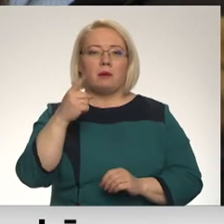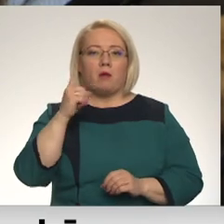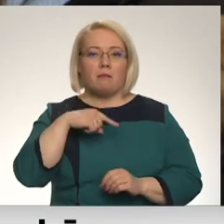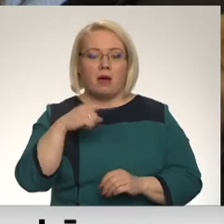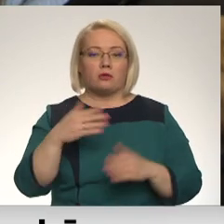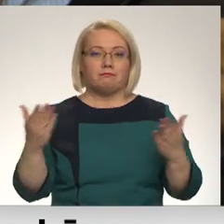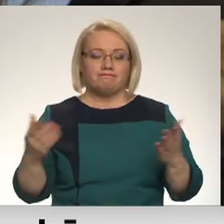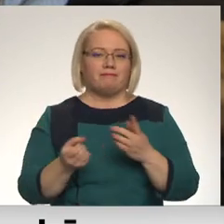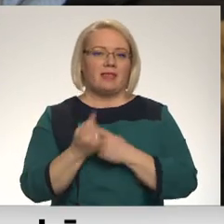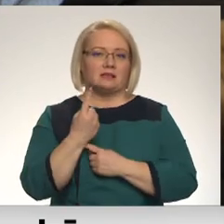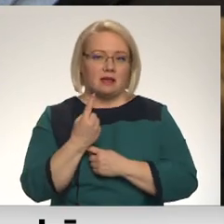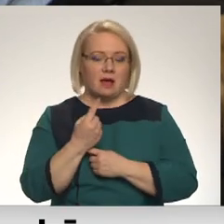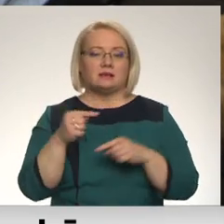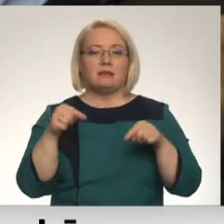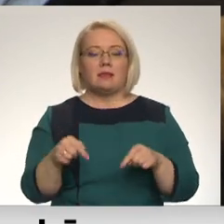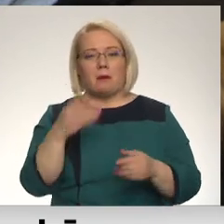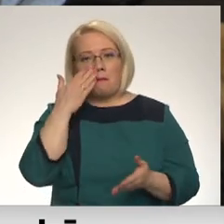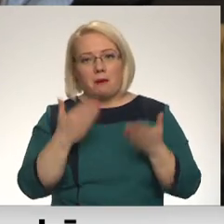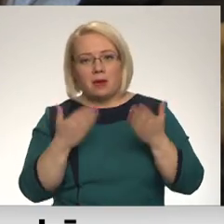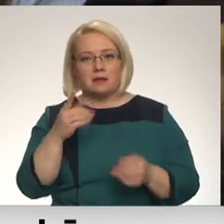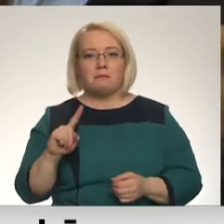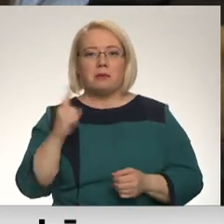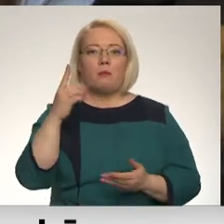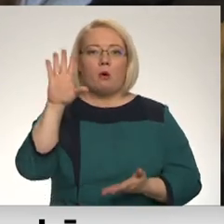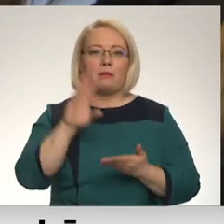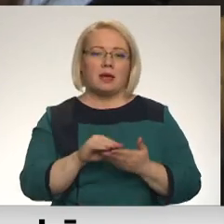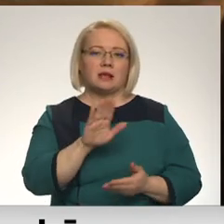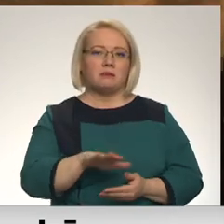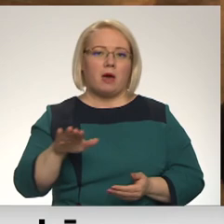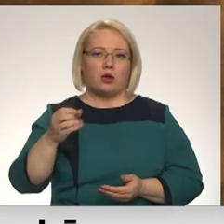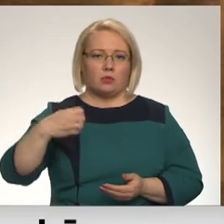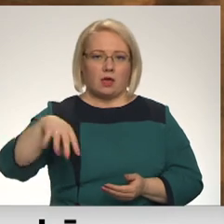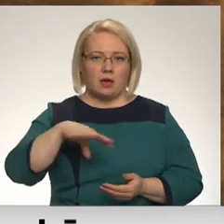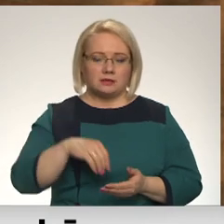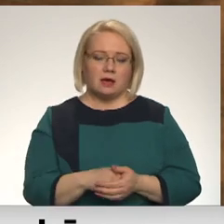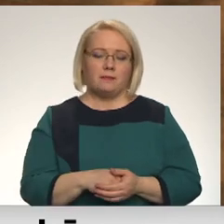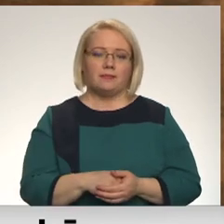arī nesanāca. Šeit sanāks izmēģināt pirmo pieredzi bērndārzā.